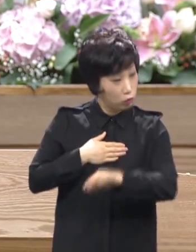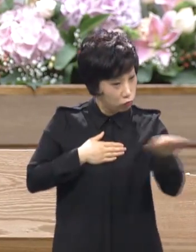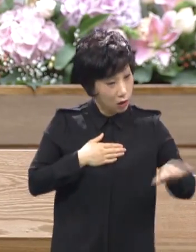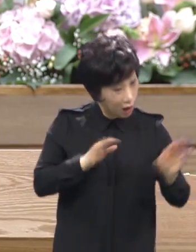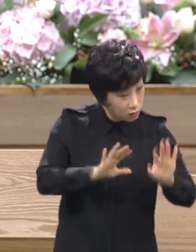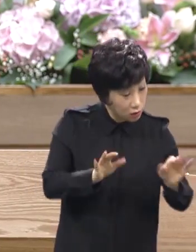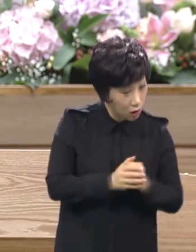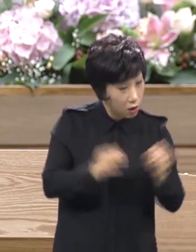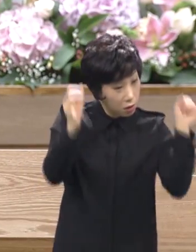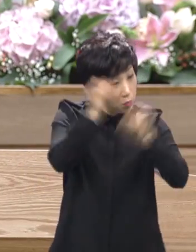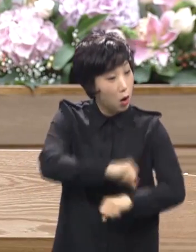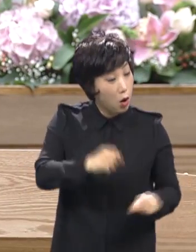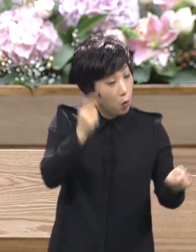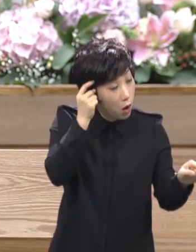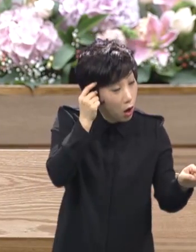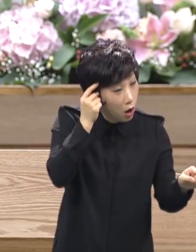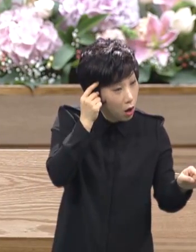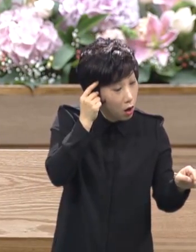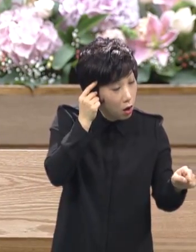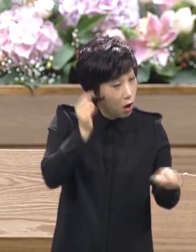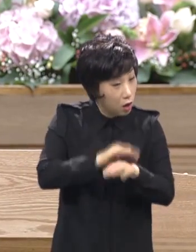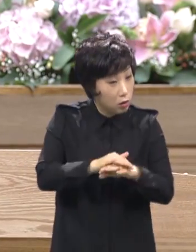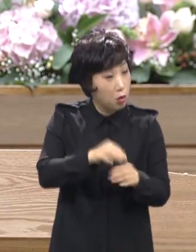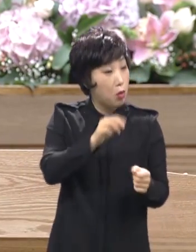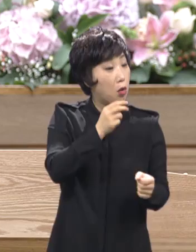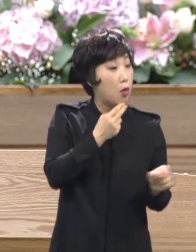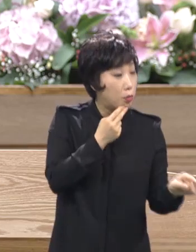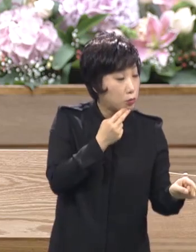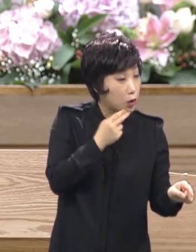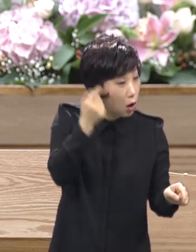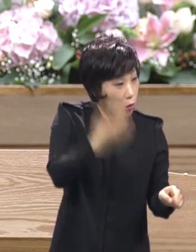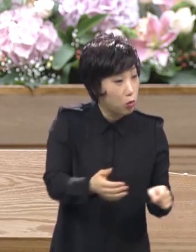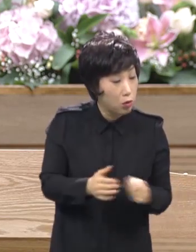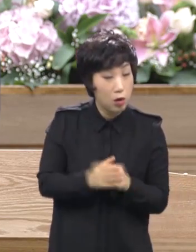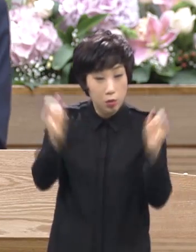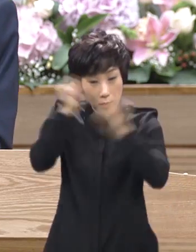왜 멸망을 해결하려고 아들을 보내느냐?